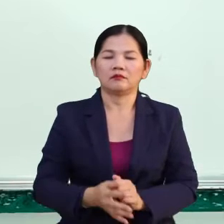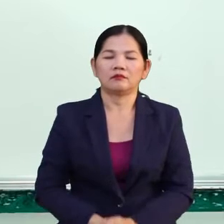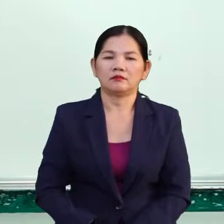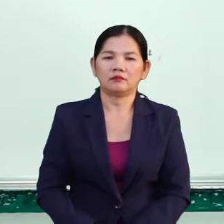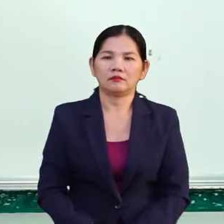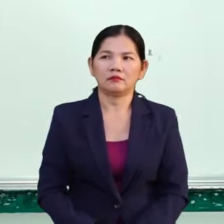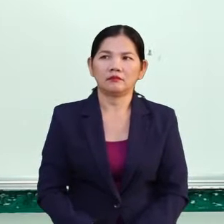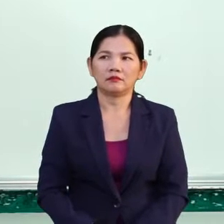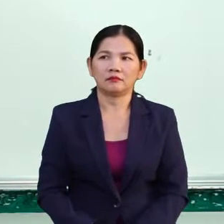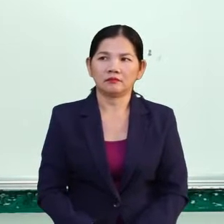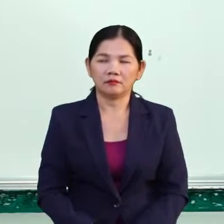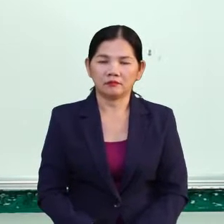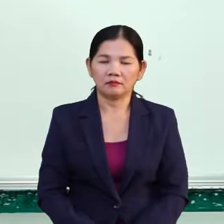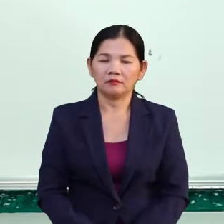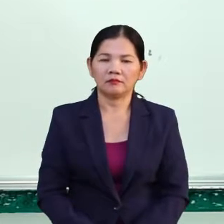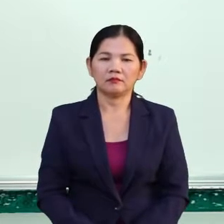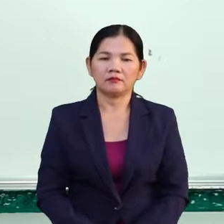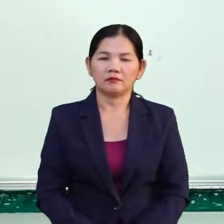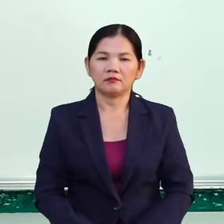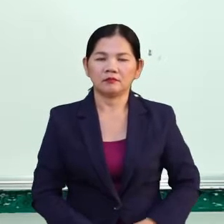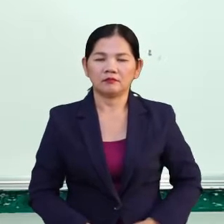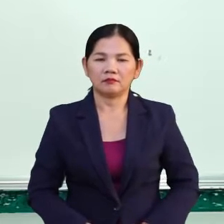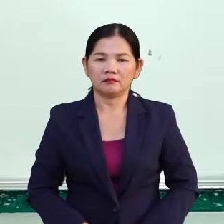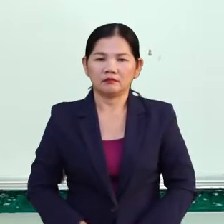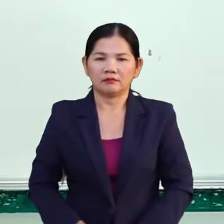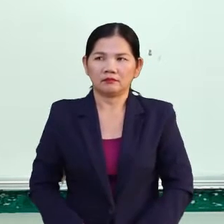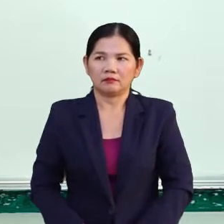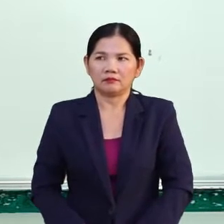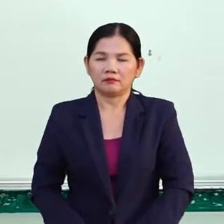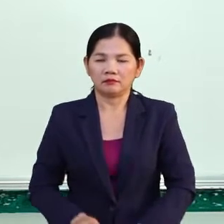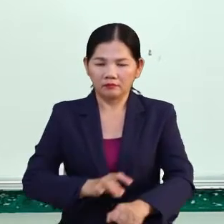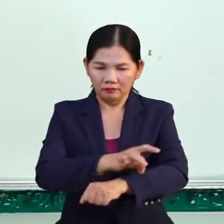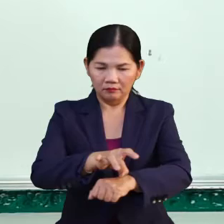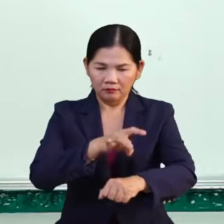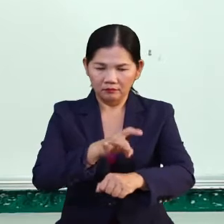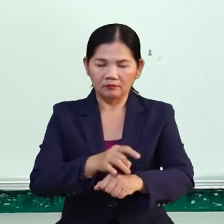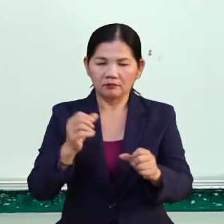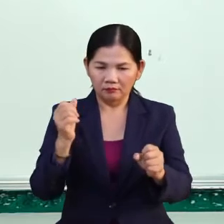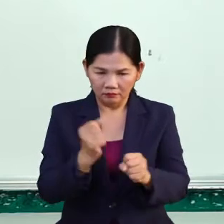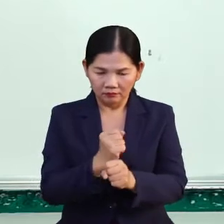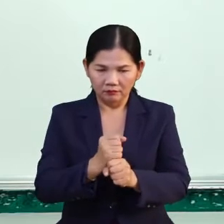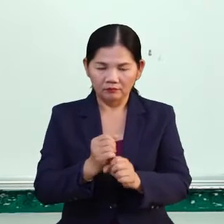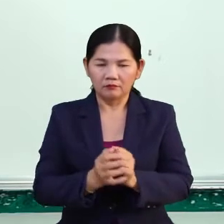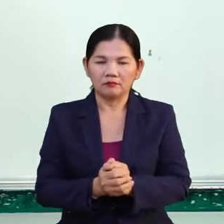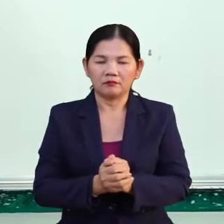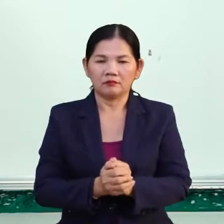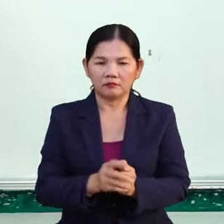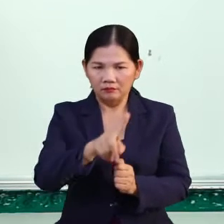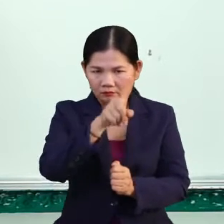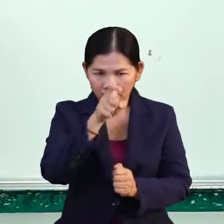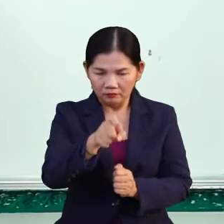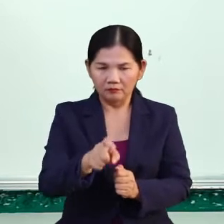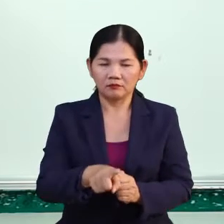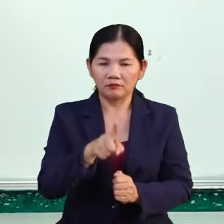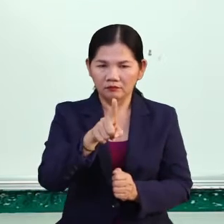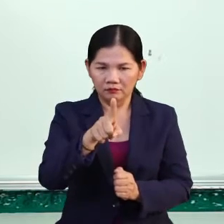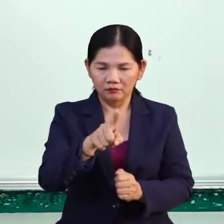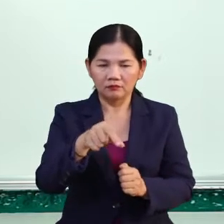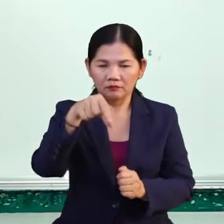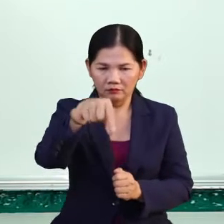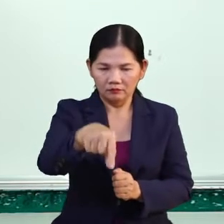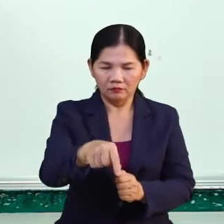ណាកូនណាតោះនេះចាឥឡូវគ្រូទុកពេលកូនធ្វើទាំងអស់គ្នានៅចាសំណួរទី1នឹងចំណុច